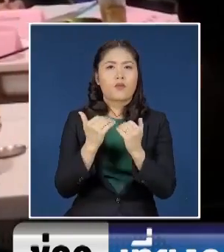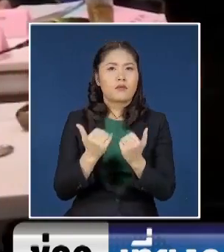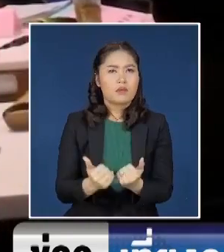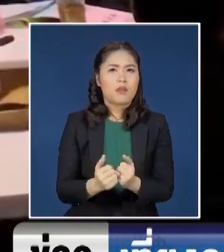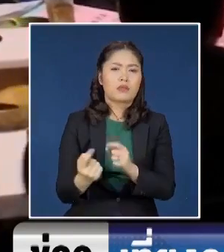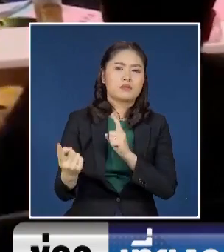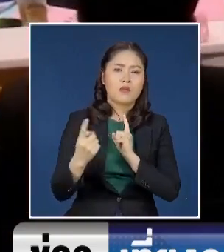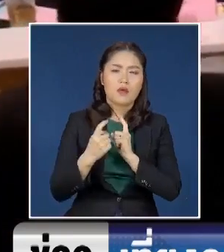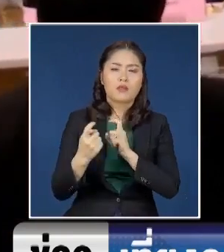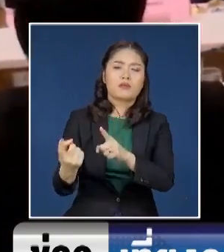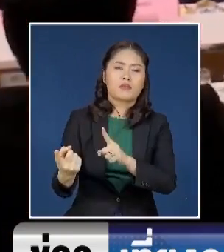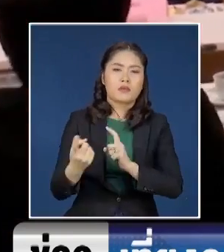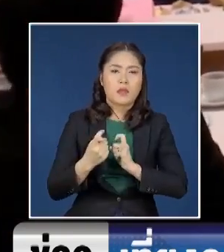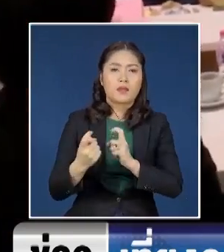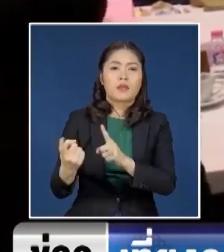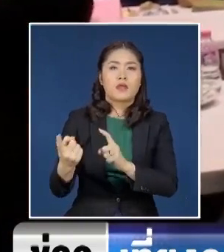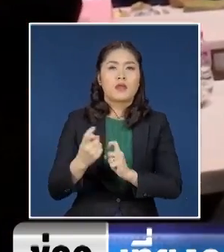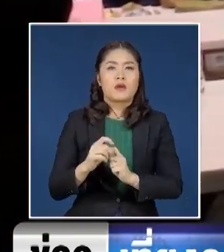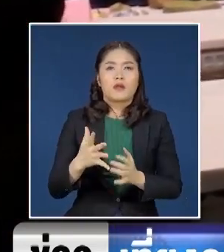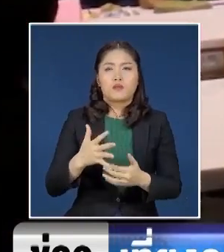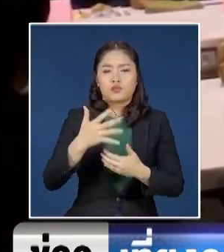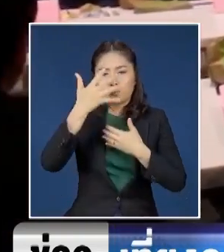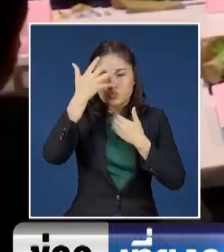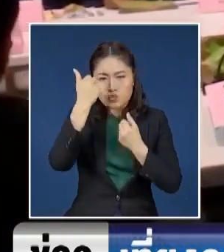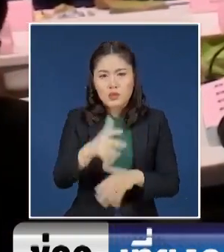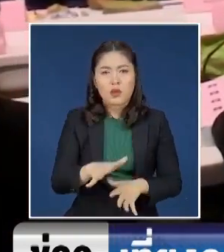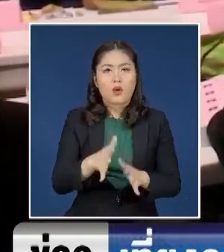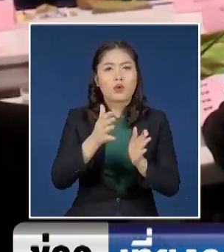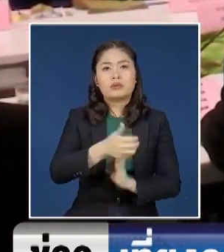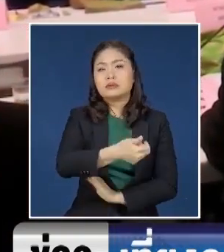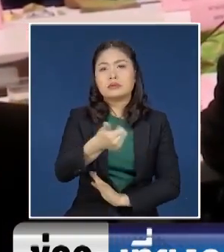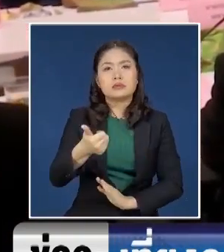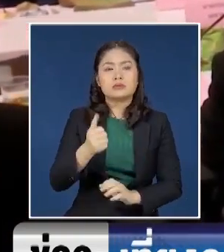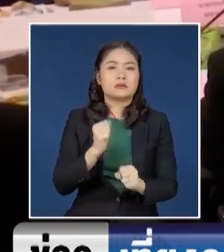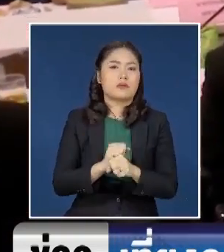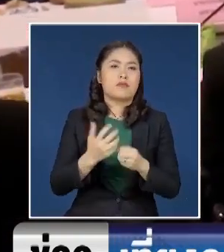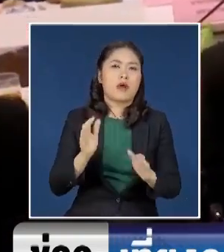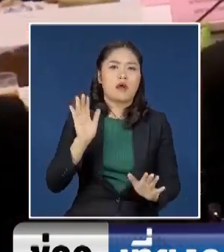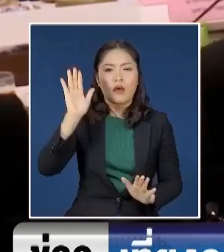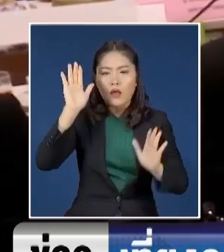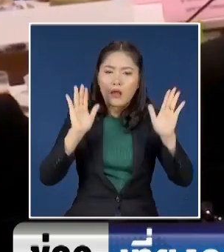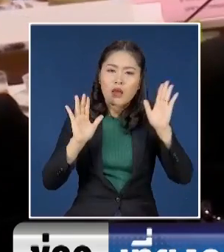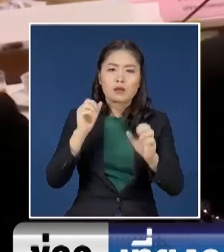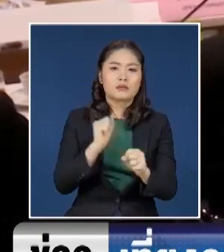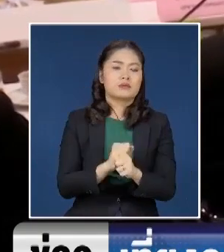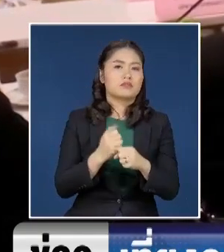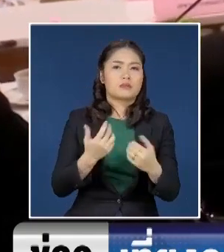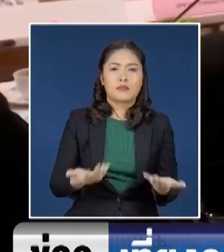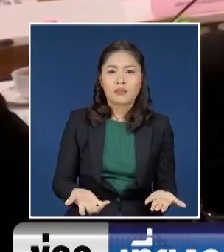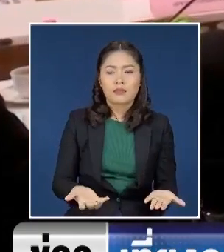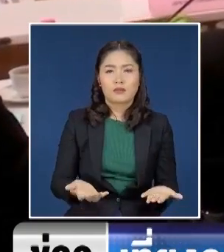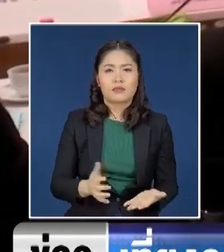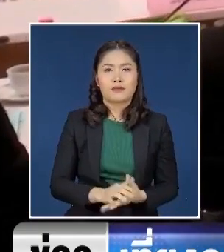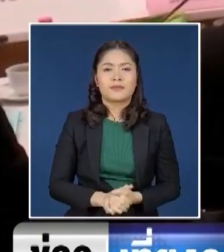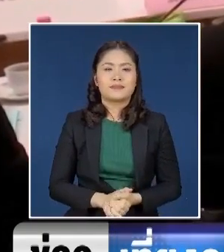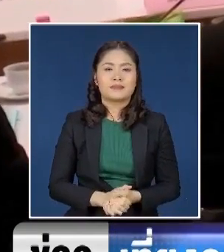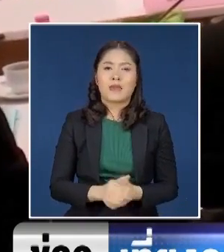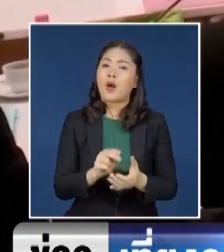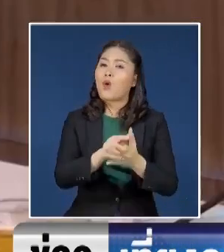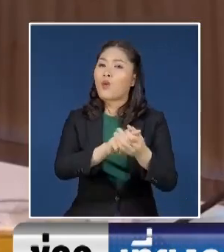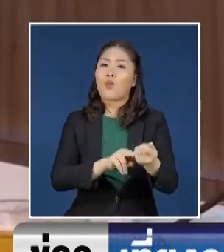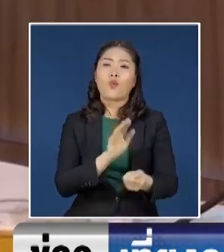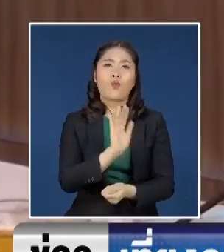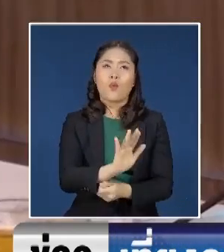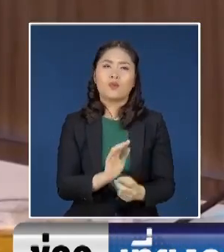กเถียงประท้วงกันไปมาโดยที่ไม่สนเลยนะว่าคนอื่นๆเนี่ยเขาจะประท้วงเขาจะโต้คุณศิระคุณปรินายังไงคือทั้งคู่เนี่ย